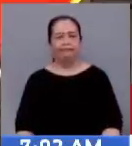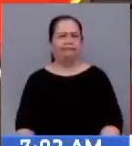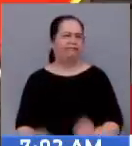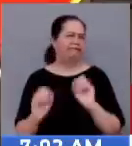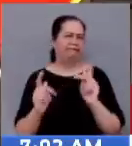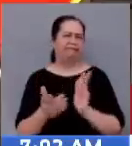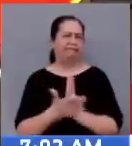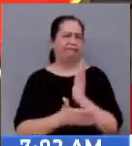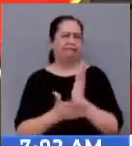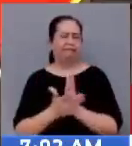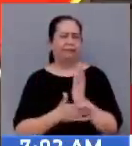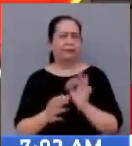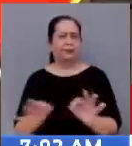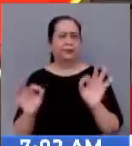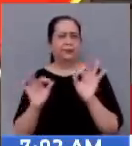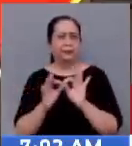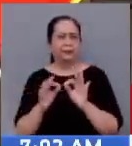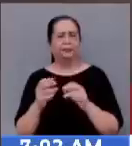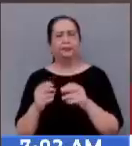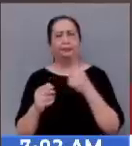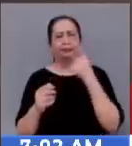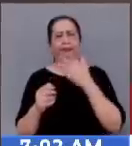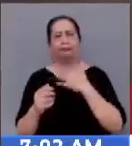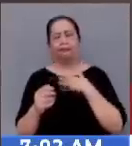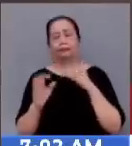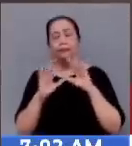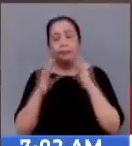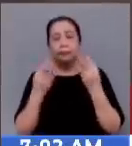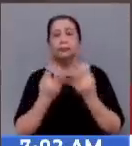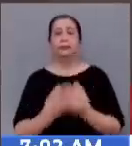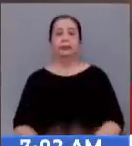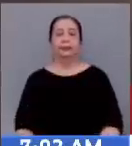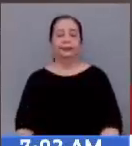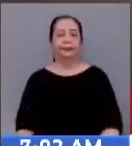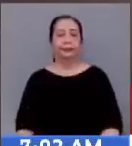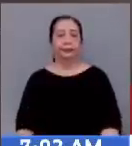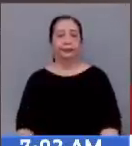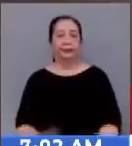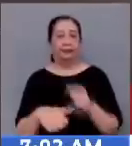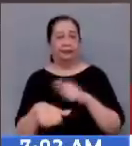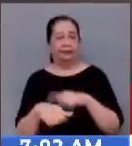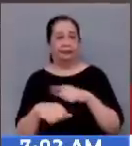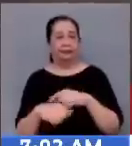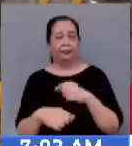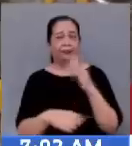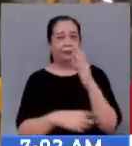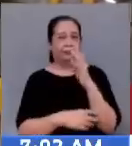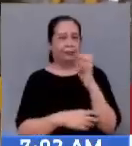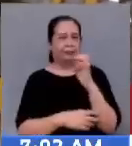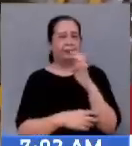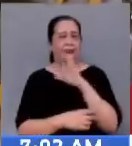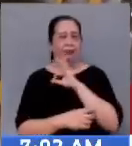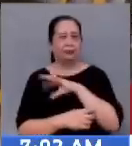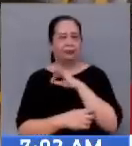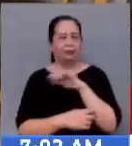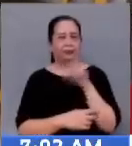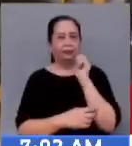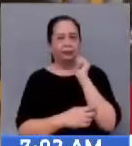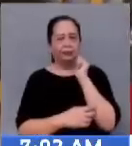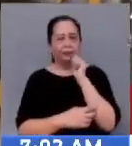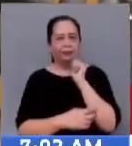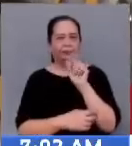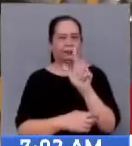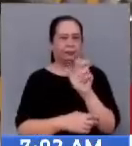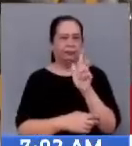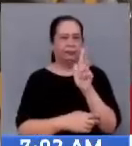basta para sa pamilya naman yan, sir. Kadalasan, kumikita siya ng 400 pesos kada araw. 300 to 350 pesos